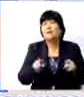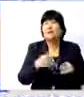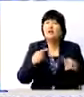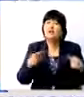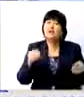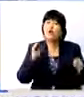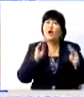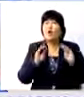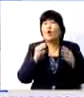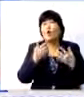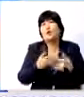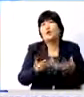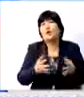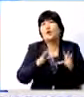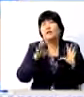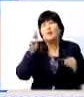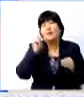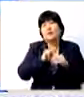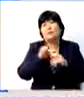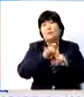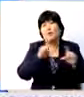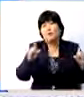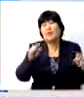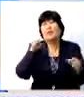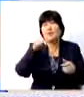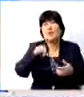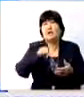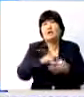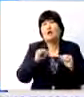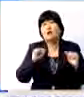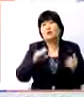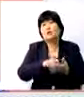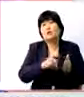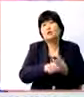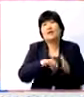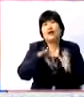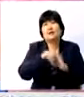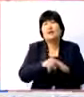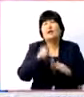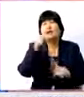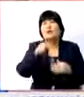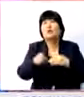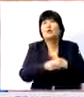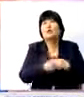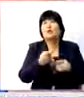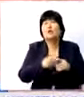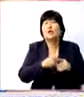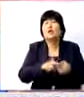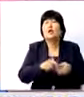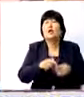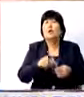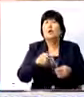жаттықтырулар мен жалпы білім беру ұйымдарының мектептеріндегі спорт залдар жатады. Жыл соңына дейін қор мұнай